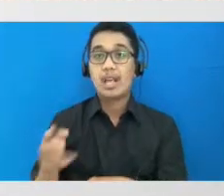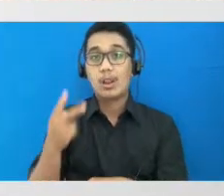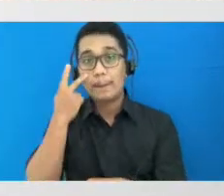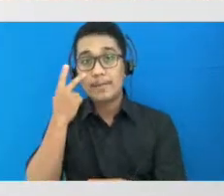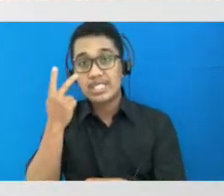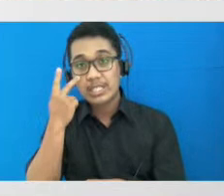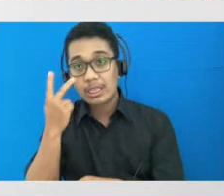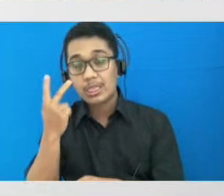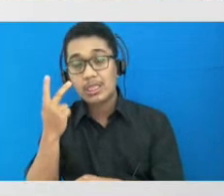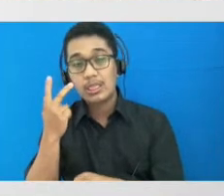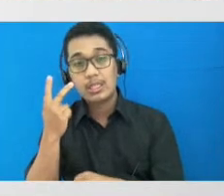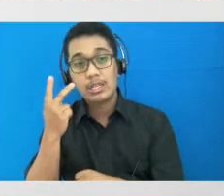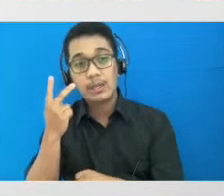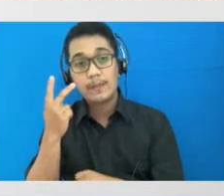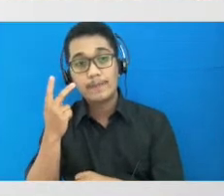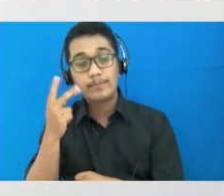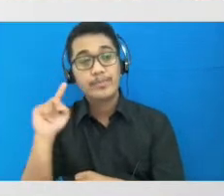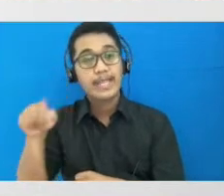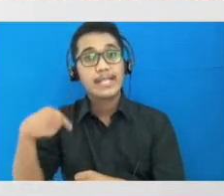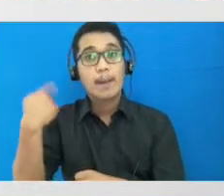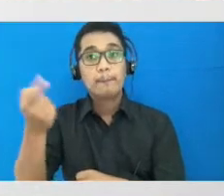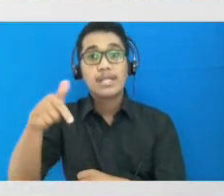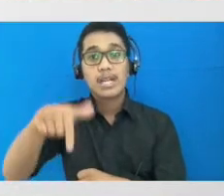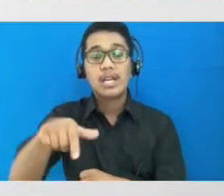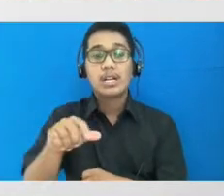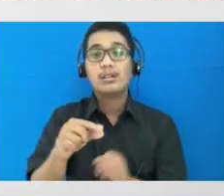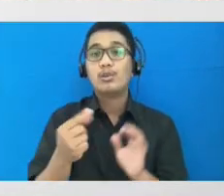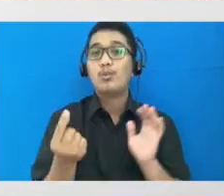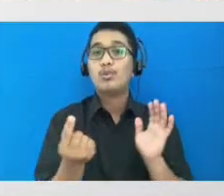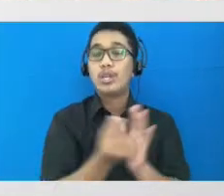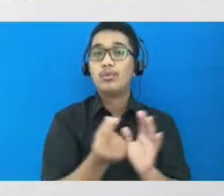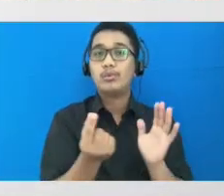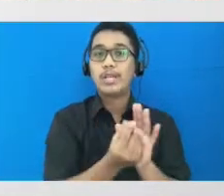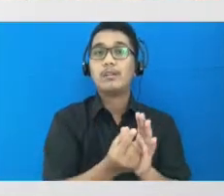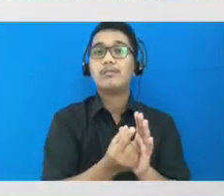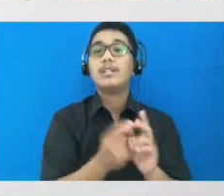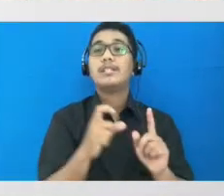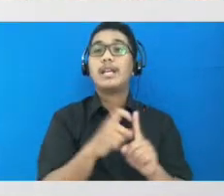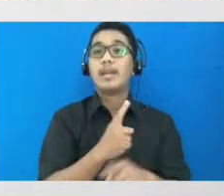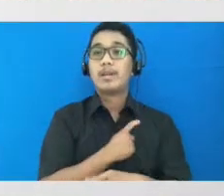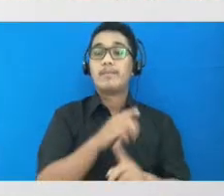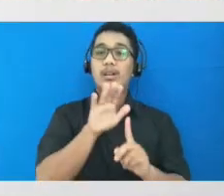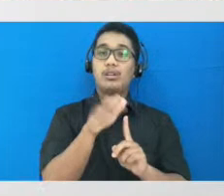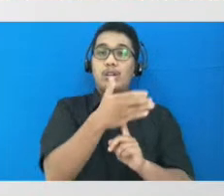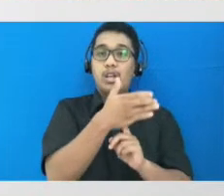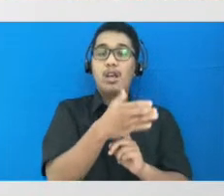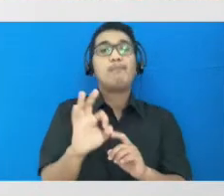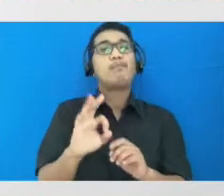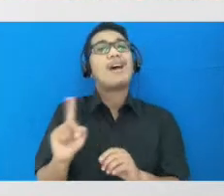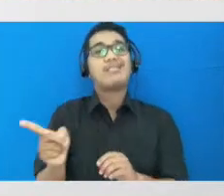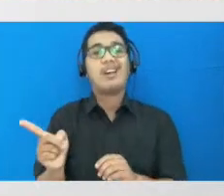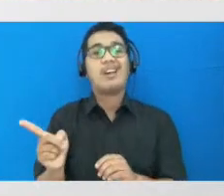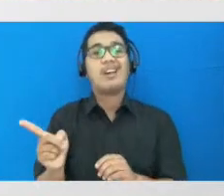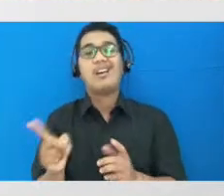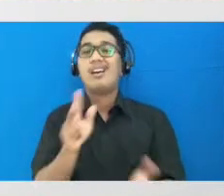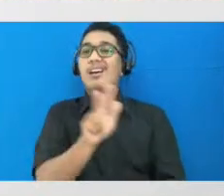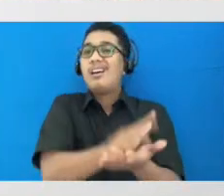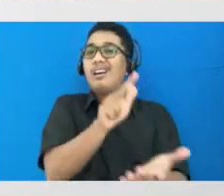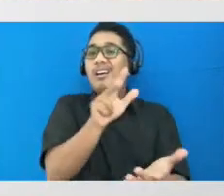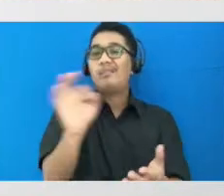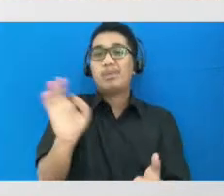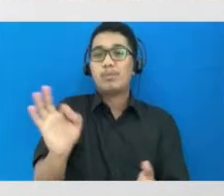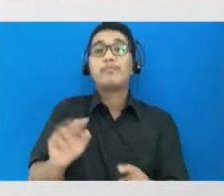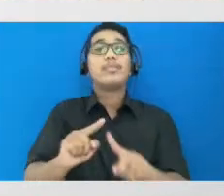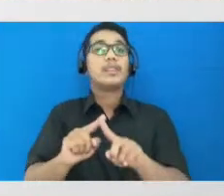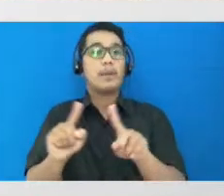pandangan sampai hari ini belum ada undang-undang perlindungan data pribadi di Indonesia, belum ada, belum diresmikan,